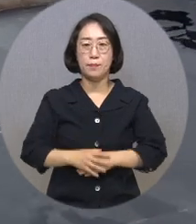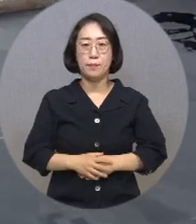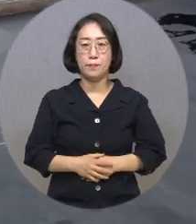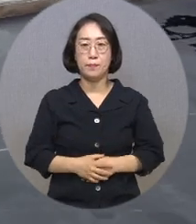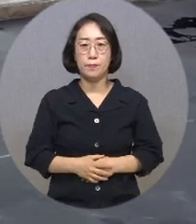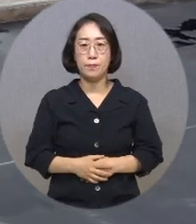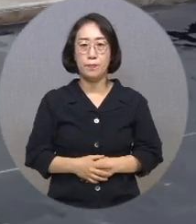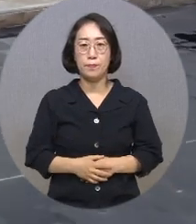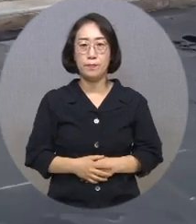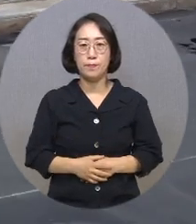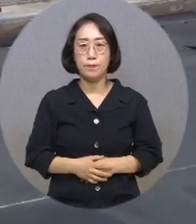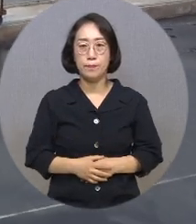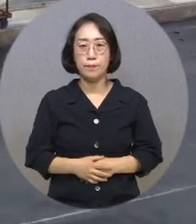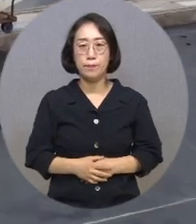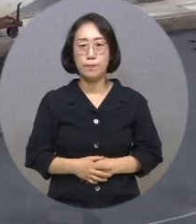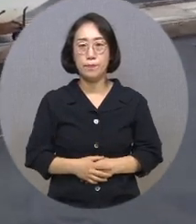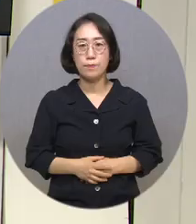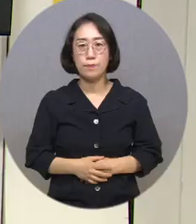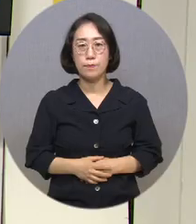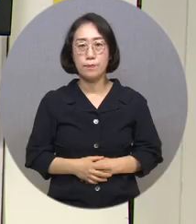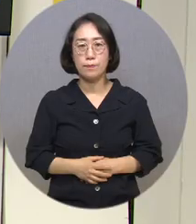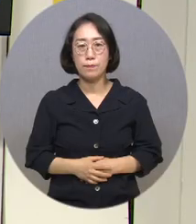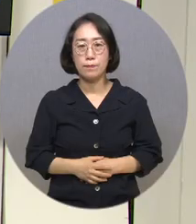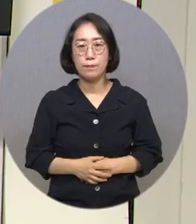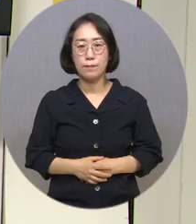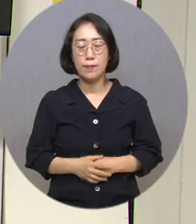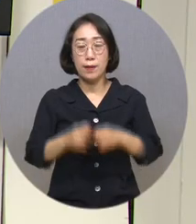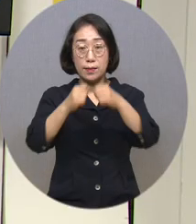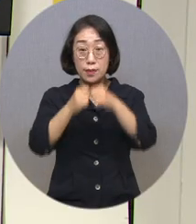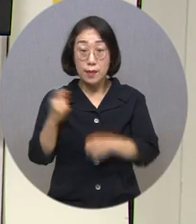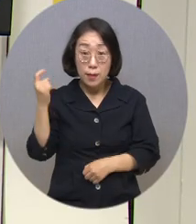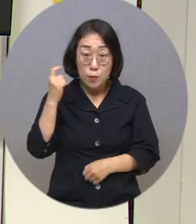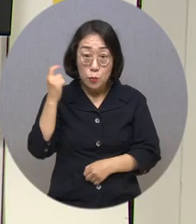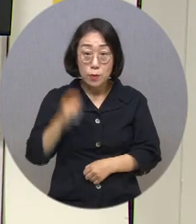뉴스 문경아입니다. 이 밖에